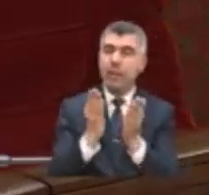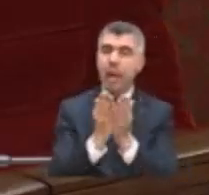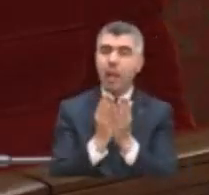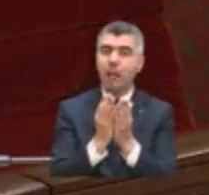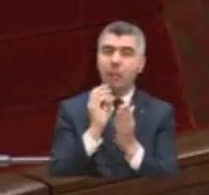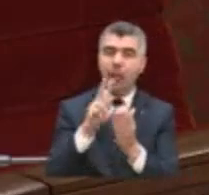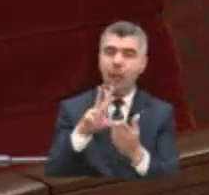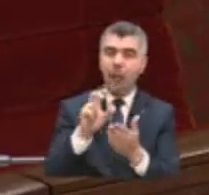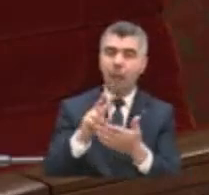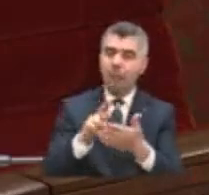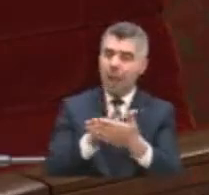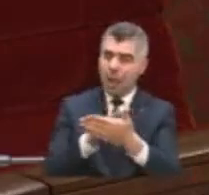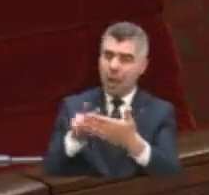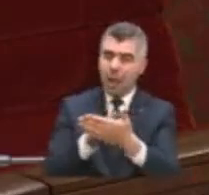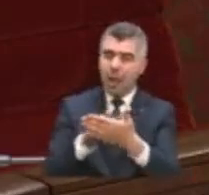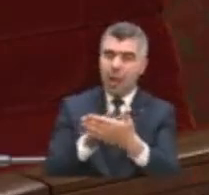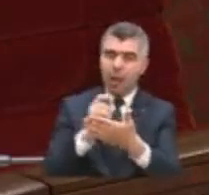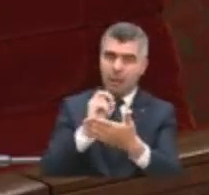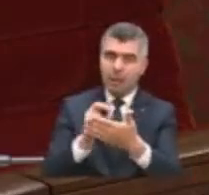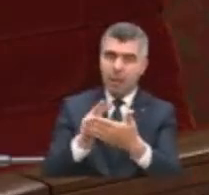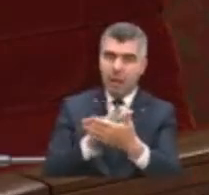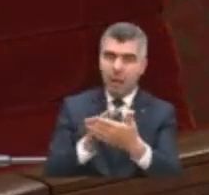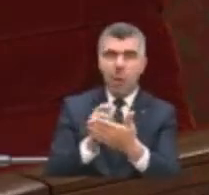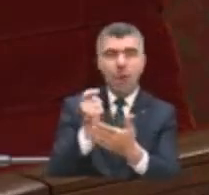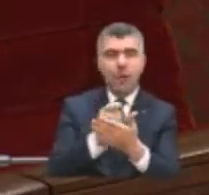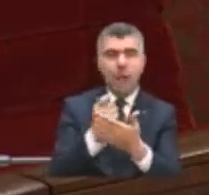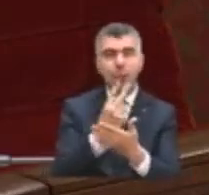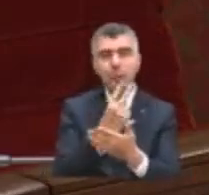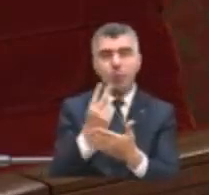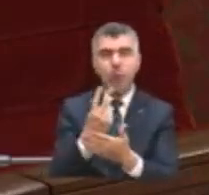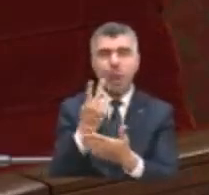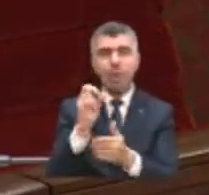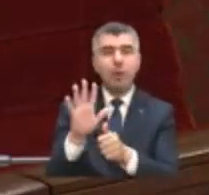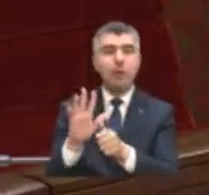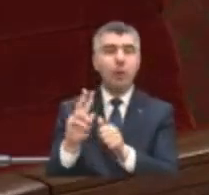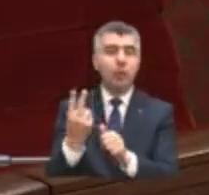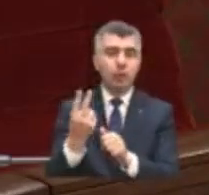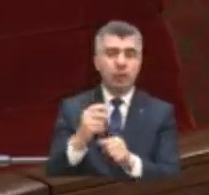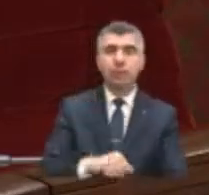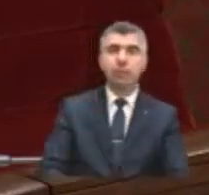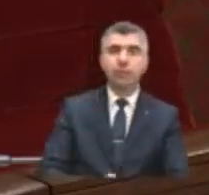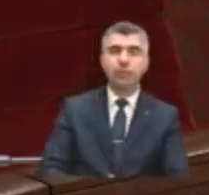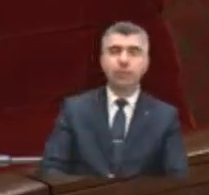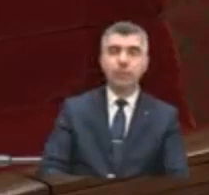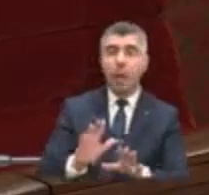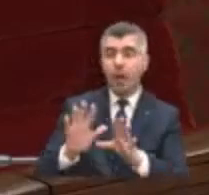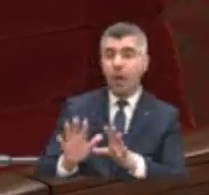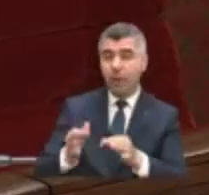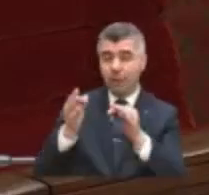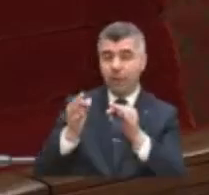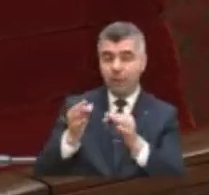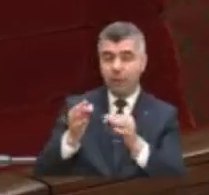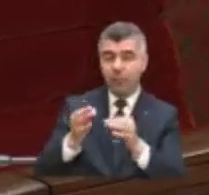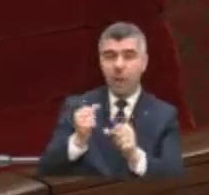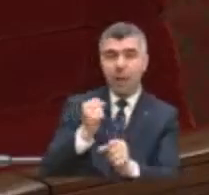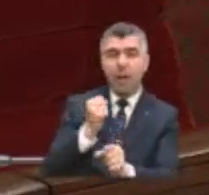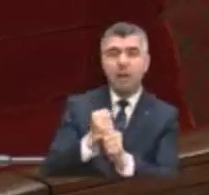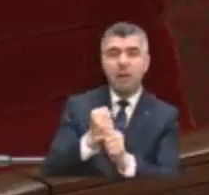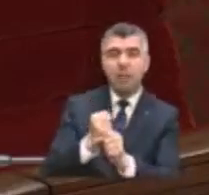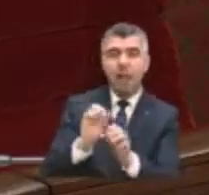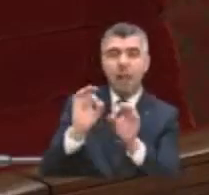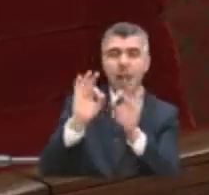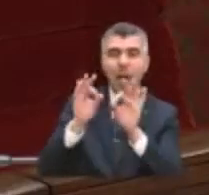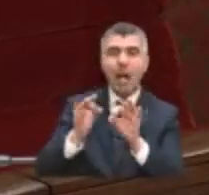الكفايات الاساسيه بحلول عام 2026. وباش نحققوا هاد الاهداف تنشتغلوا على واحد العدد